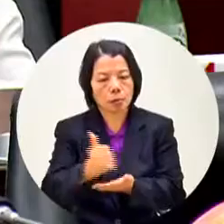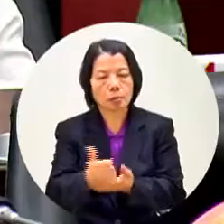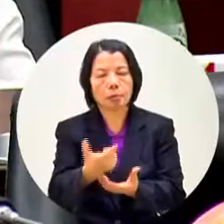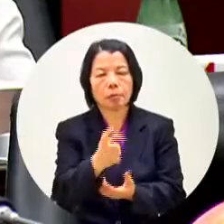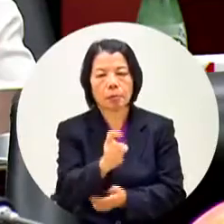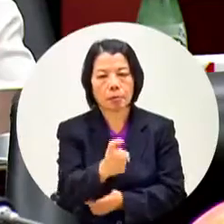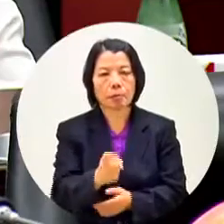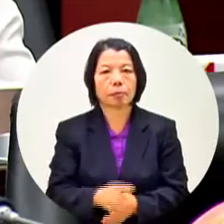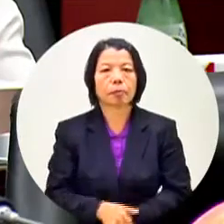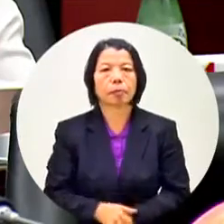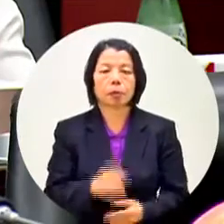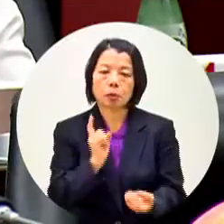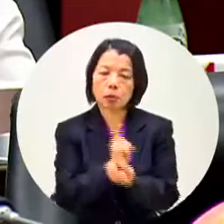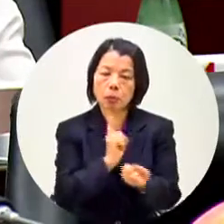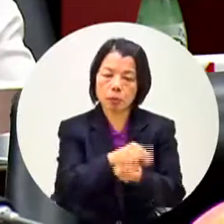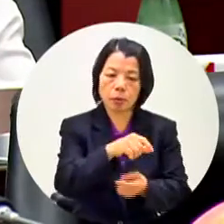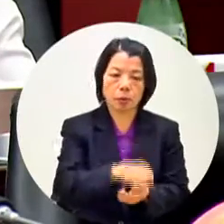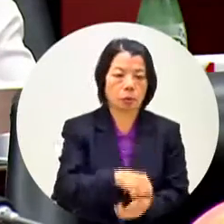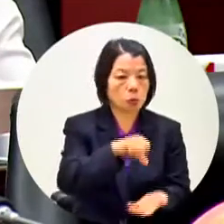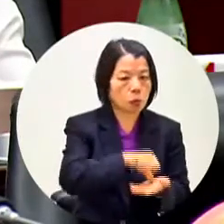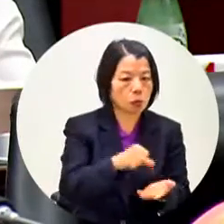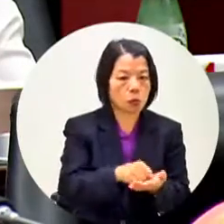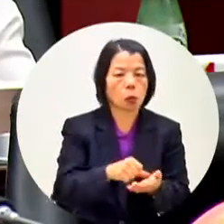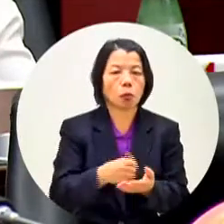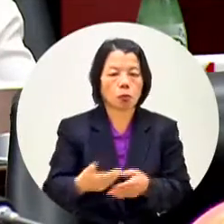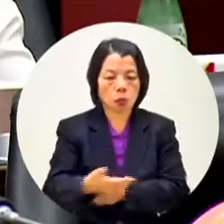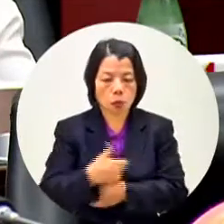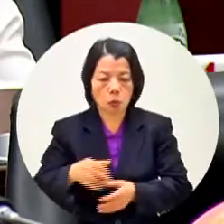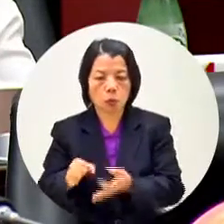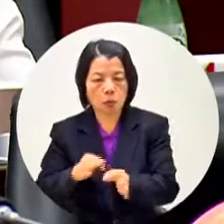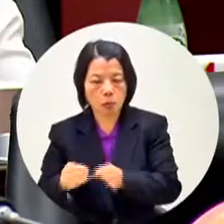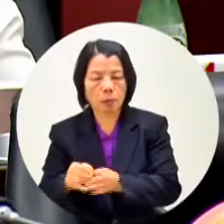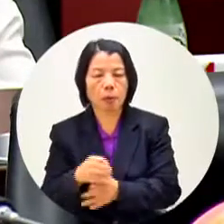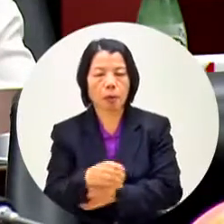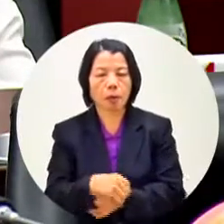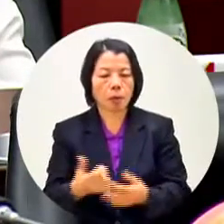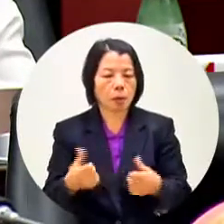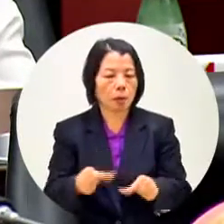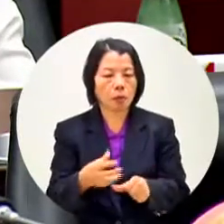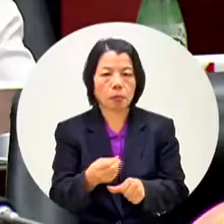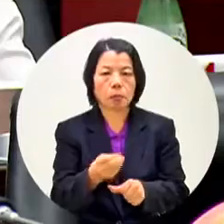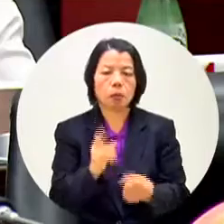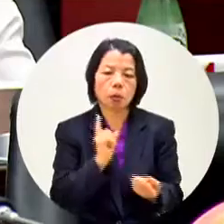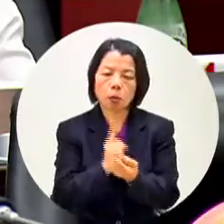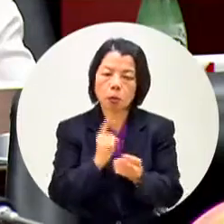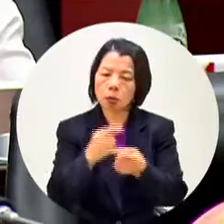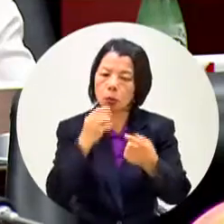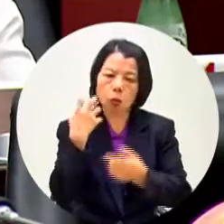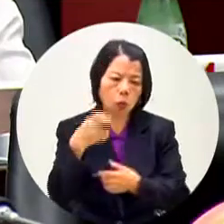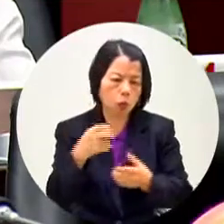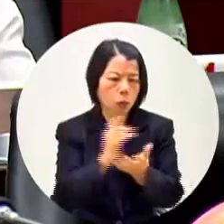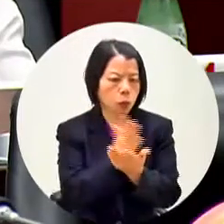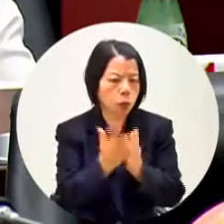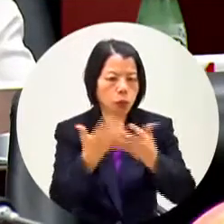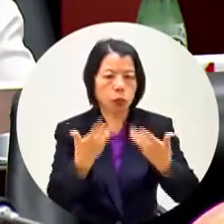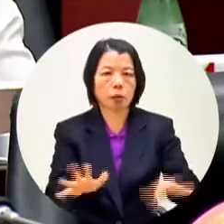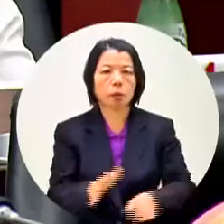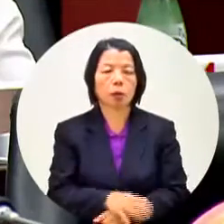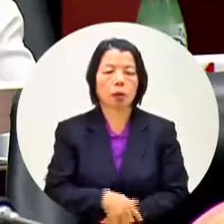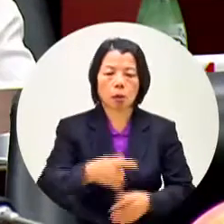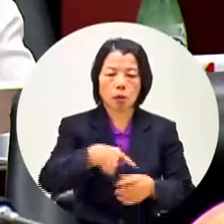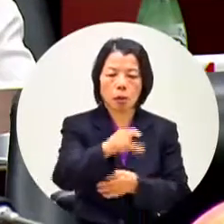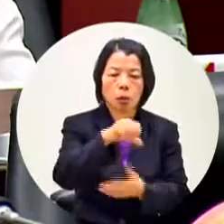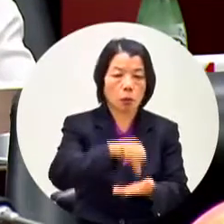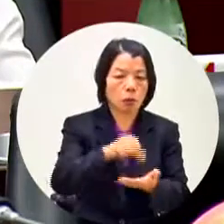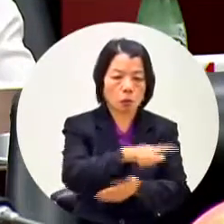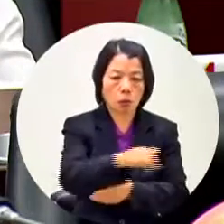题，好，我本席相当重视，因为所有好的水果都会面临到这个问题，不止水果，